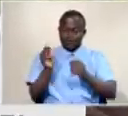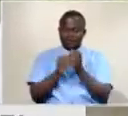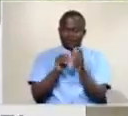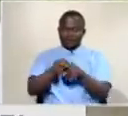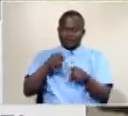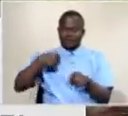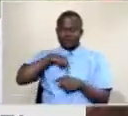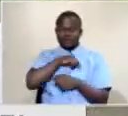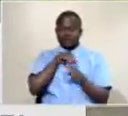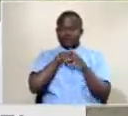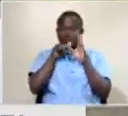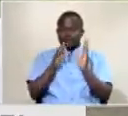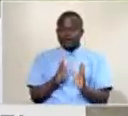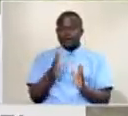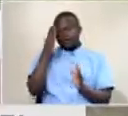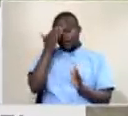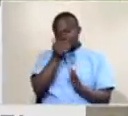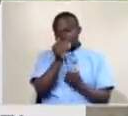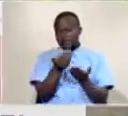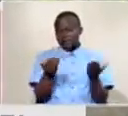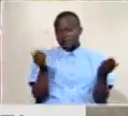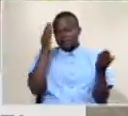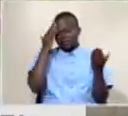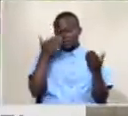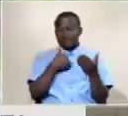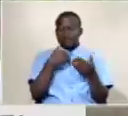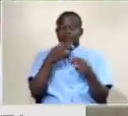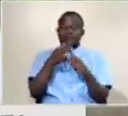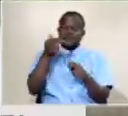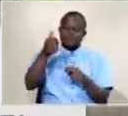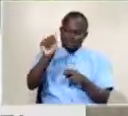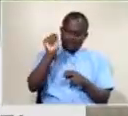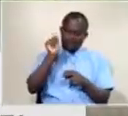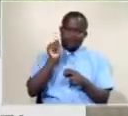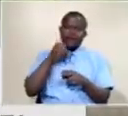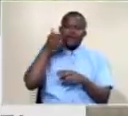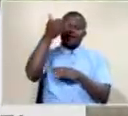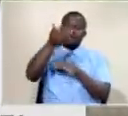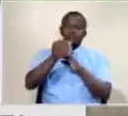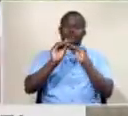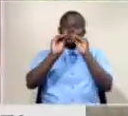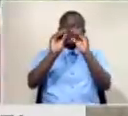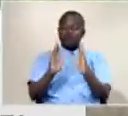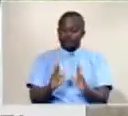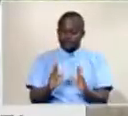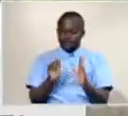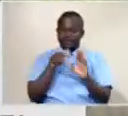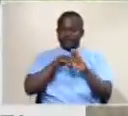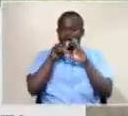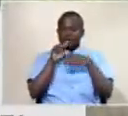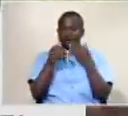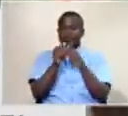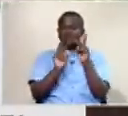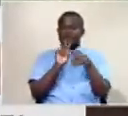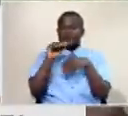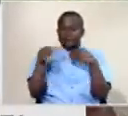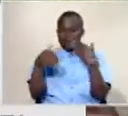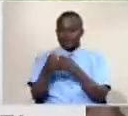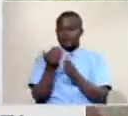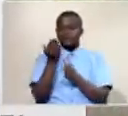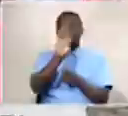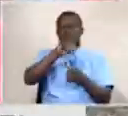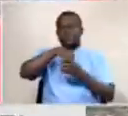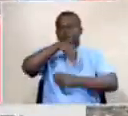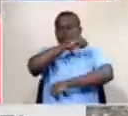abanyamuryango tukamenya abo bana kuko bafite amazina yabo, noneho tugafasha kujya kwigisha abo banyu muryango cyangwa se n'abaturage abo bana kugira ngo bose